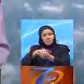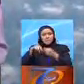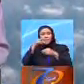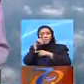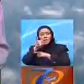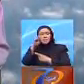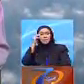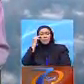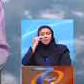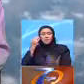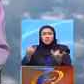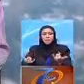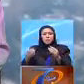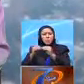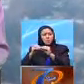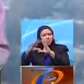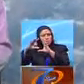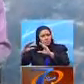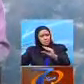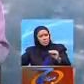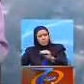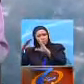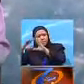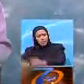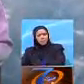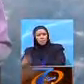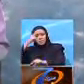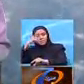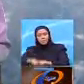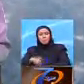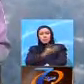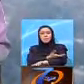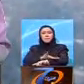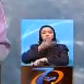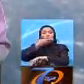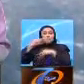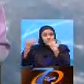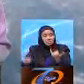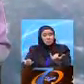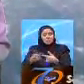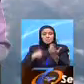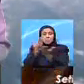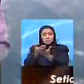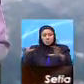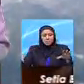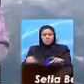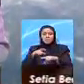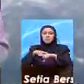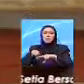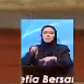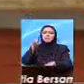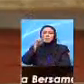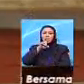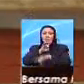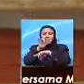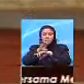dalam kalangan generasi muda masa kini. Saranan dibuat penasihat sosio budaya Kerajaan Tan Sri Dr. Rais Yatim.